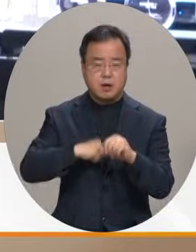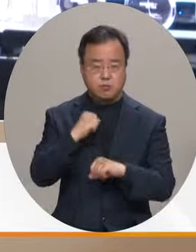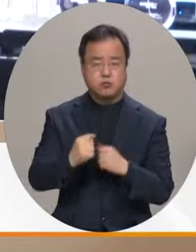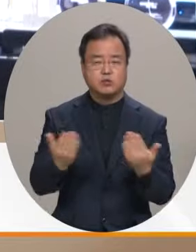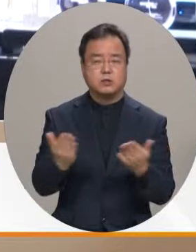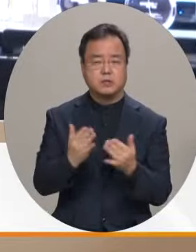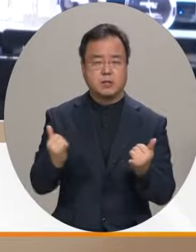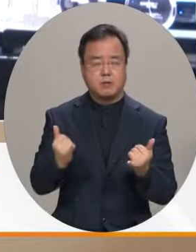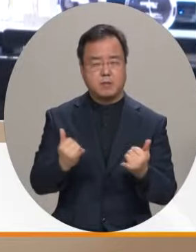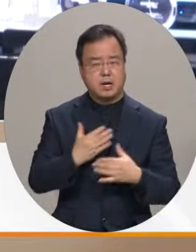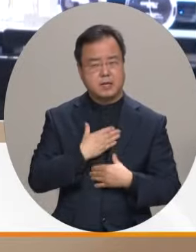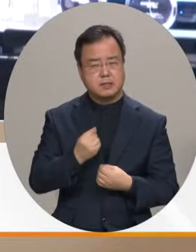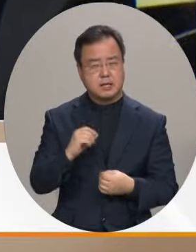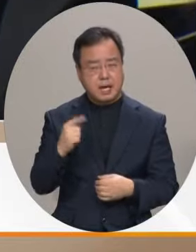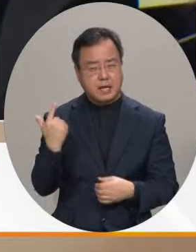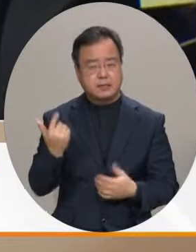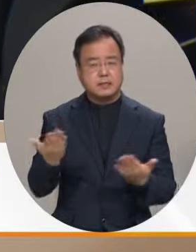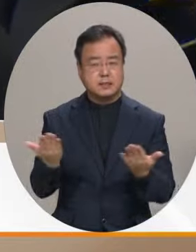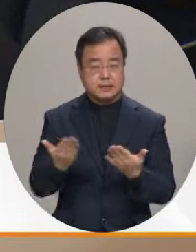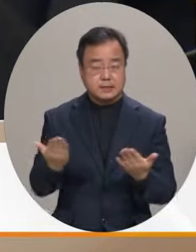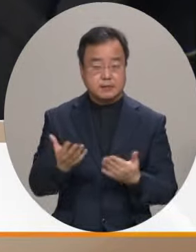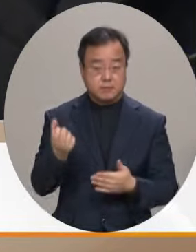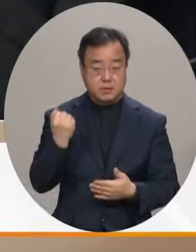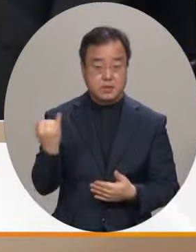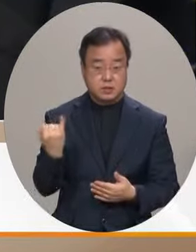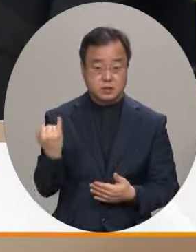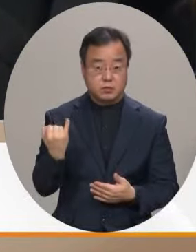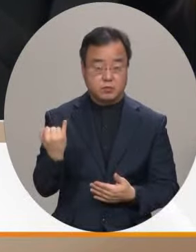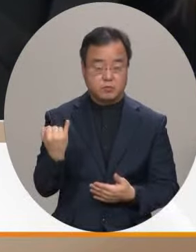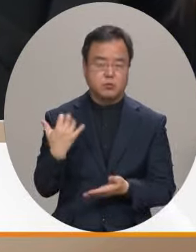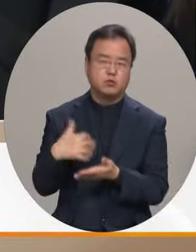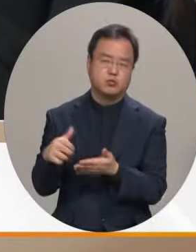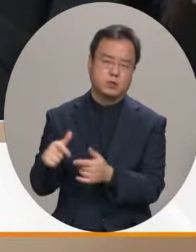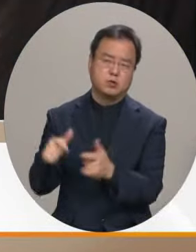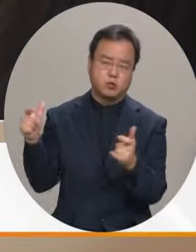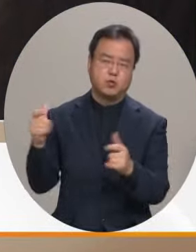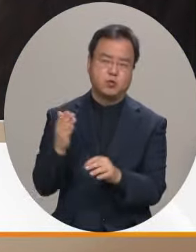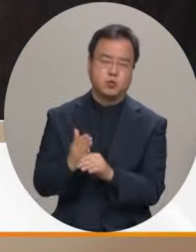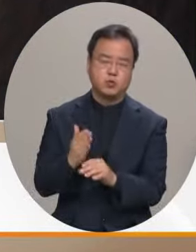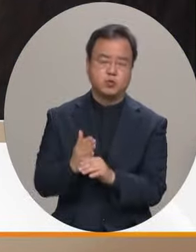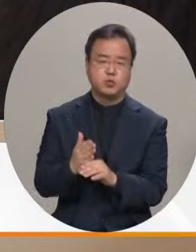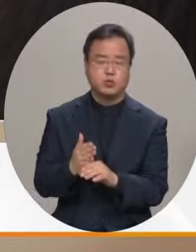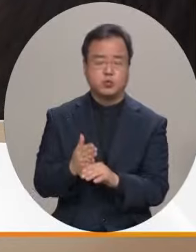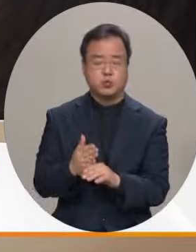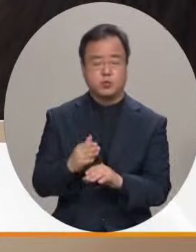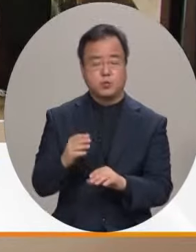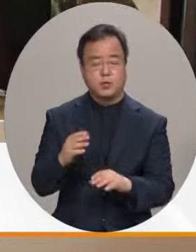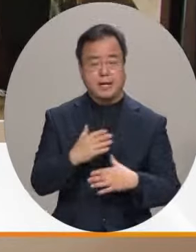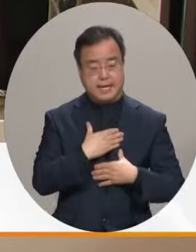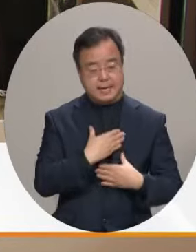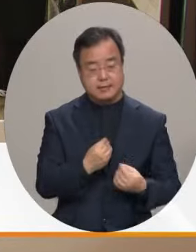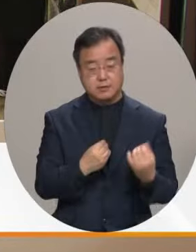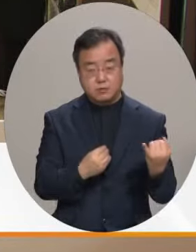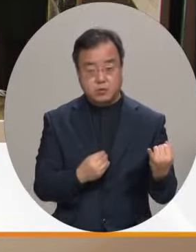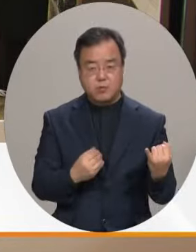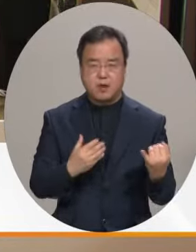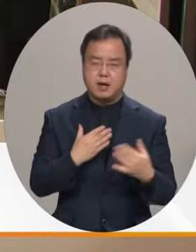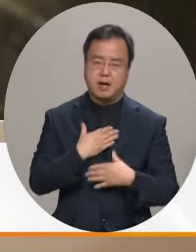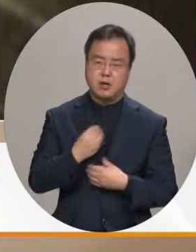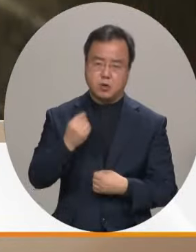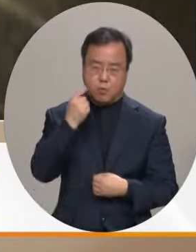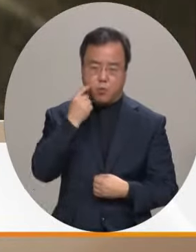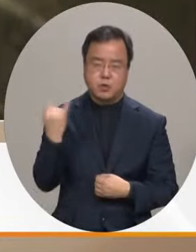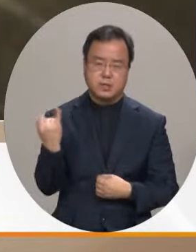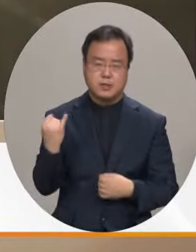등 불안정한 일자리에 종사하는 여성들도 또 많이 늘어나고 있기 때문에이 여성들 간의 차이와 격차가 나타나고